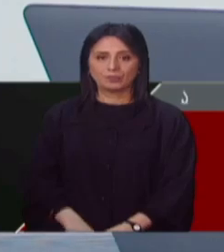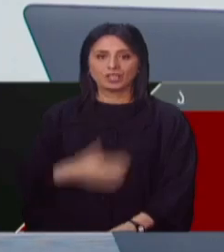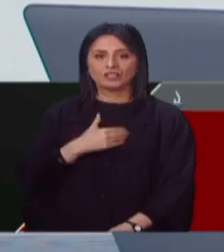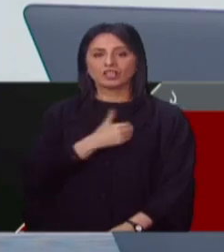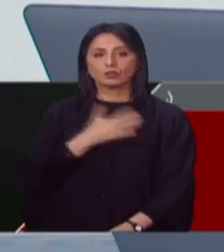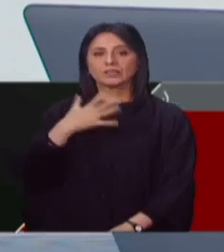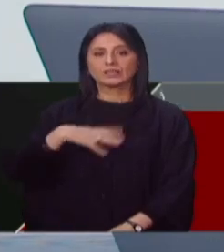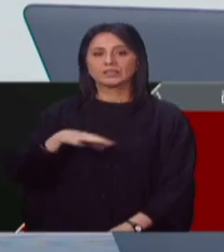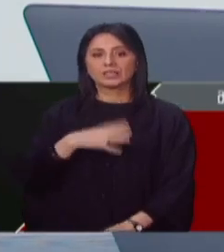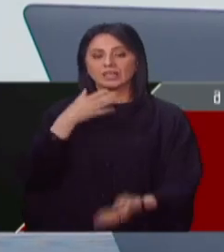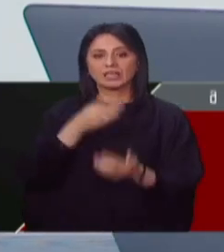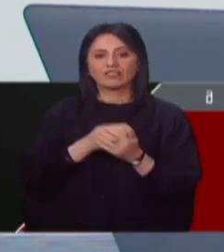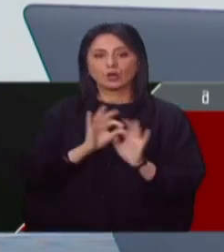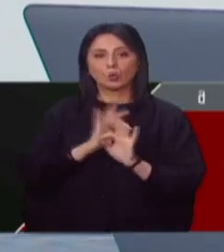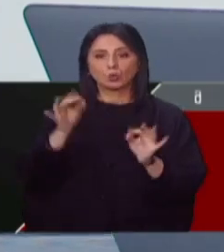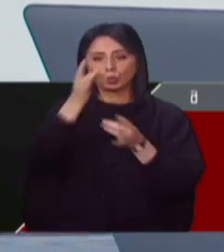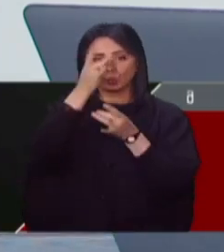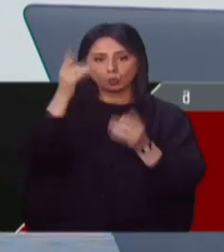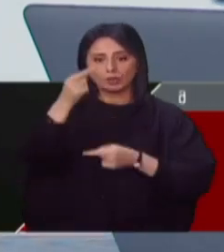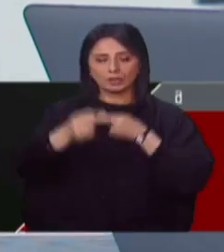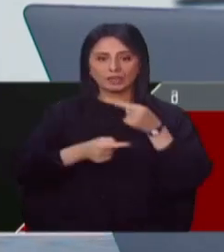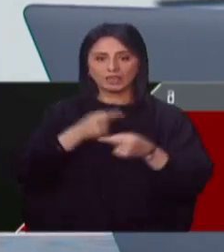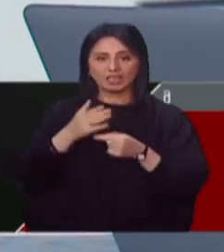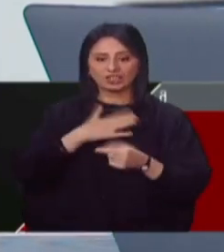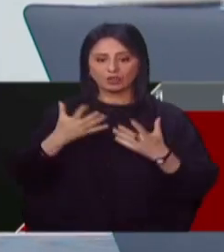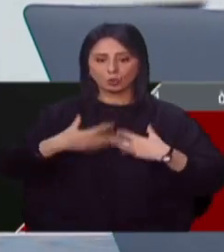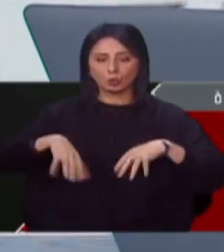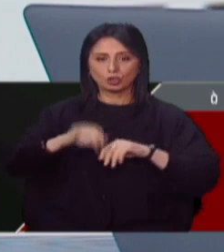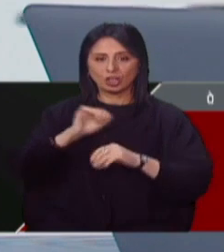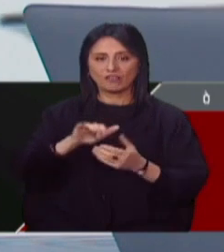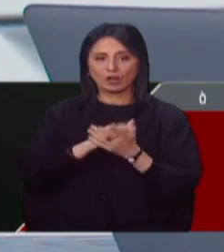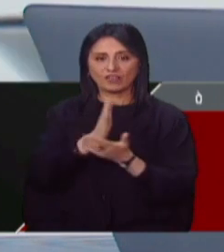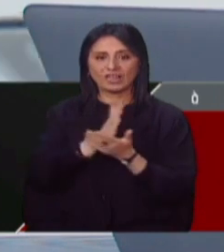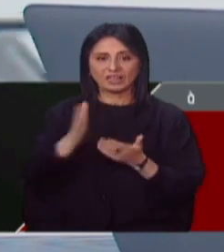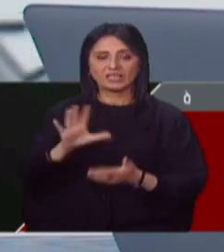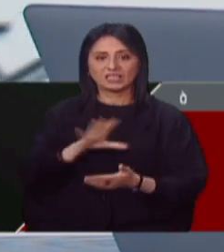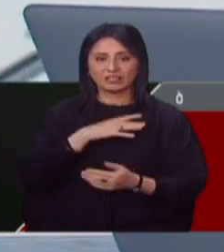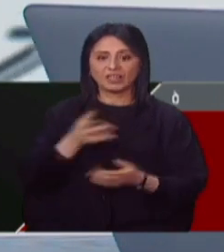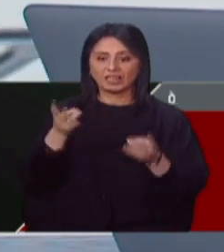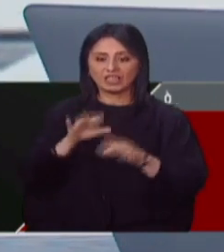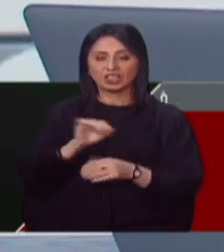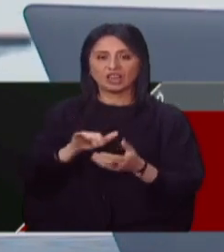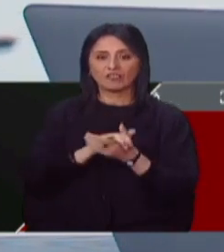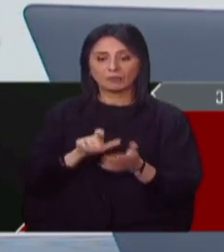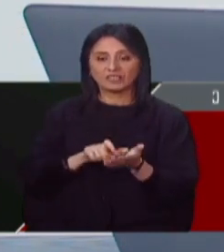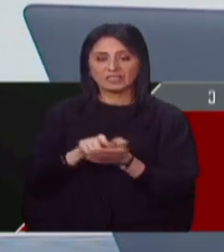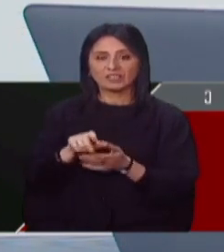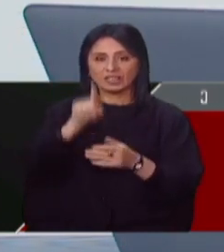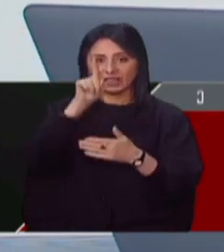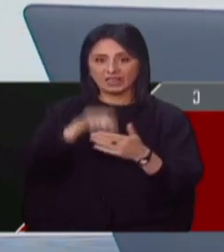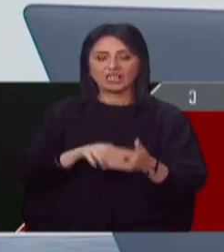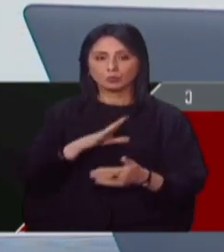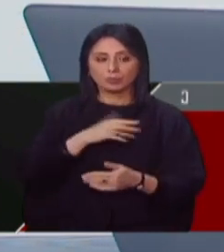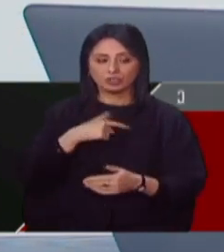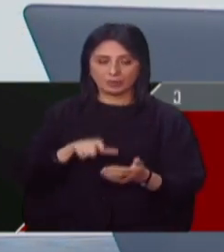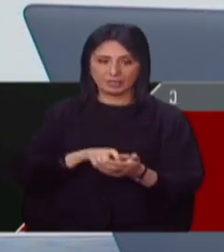ჩვენ გსურს საქართველოს თავისი უნიკალური კულტურითა და ტრადიციებით ჩვენი ოჯახის ევროკავშირის ნაწილი გახდეს. დარჩით ევროკავშირის გზაზე და დარწმუნებული ხავით